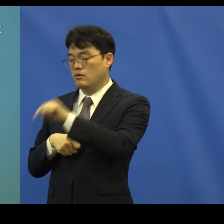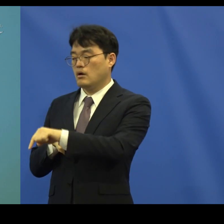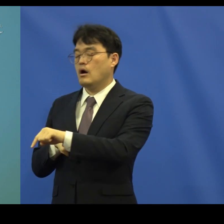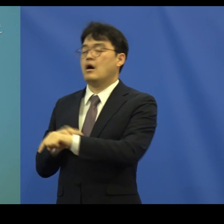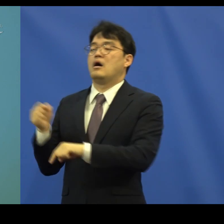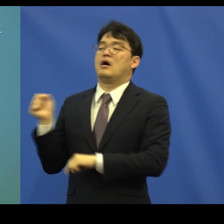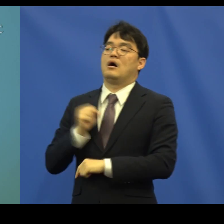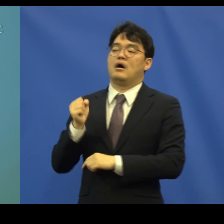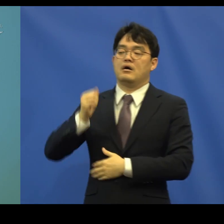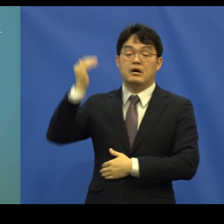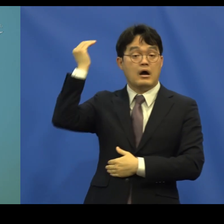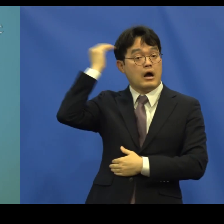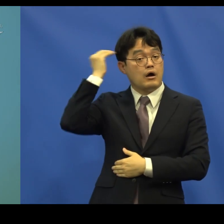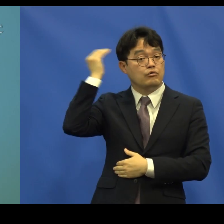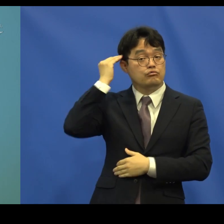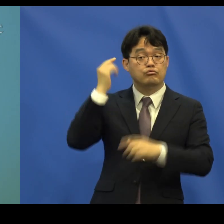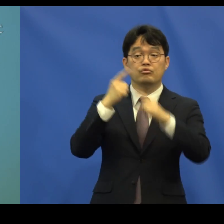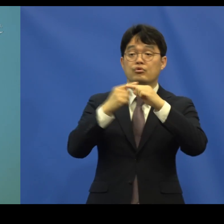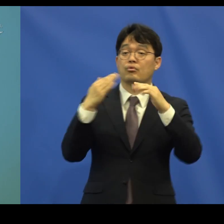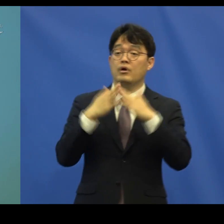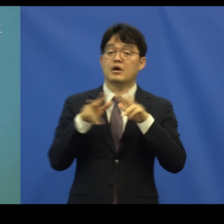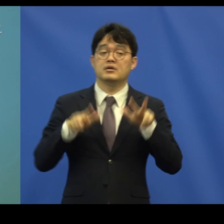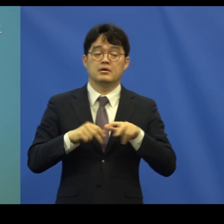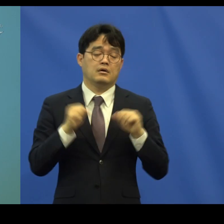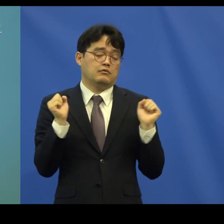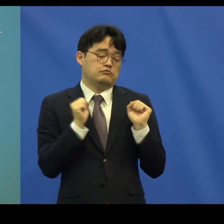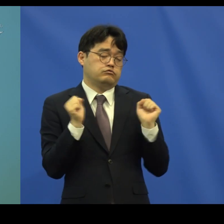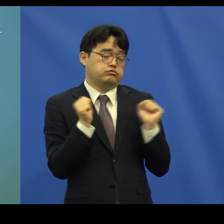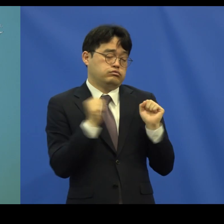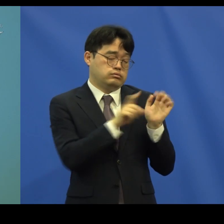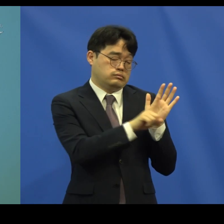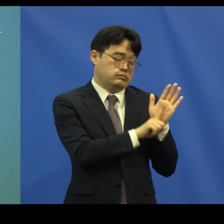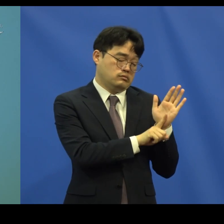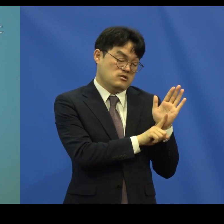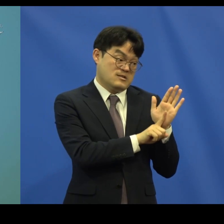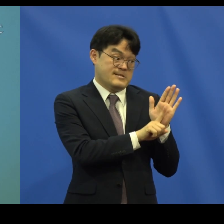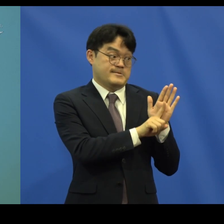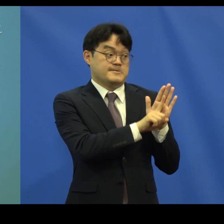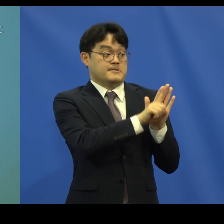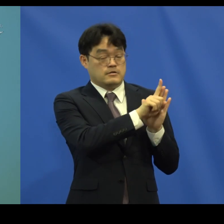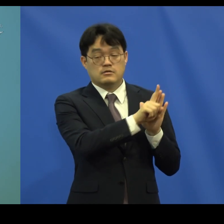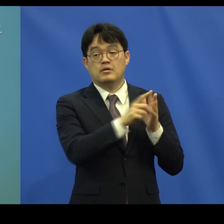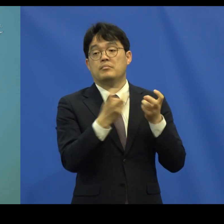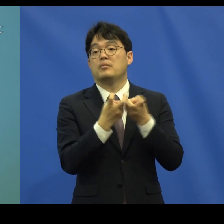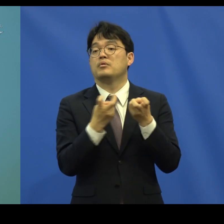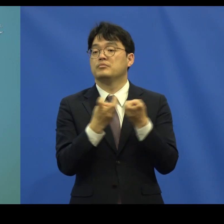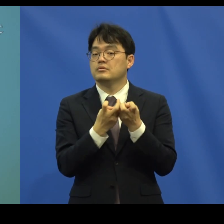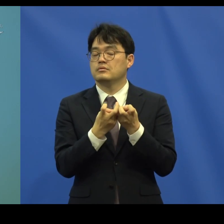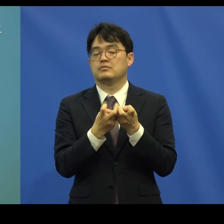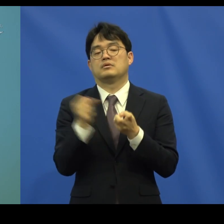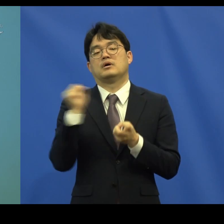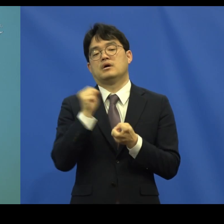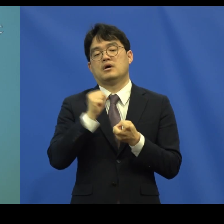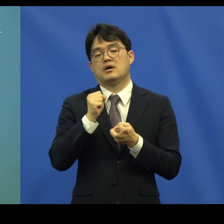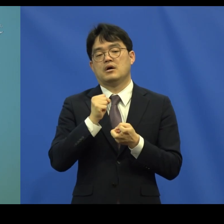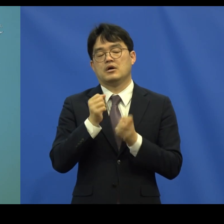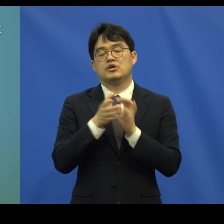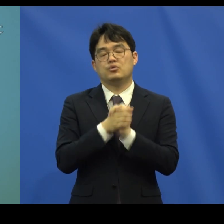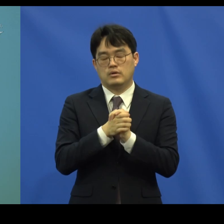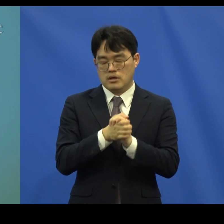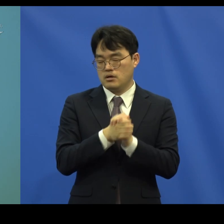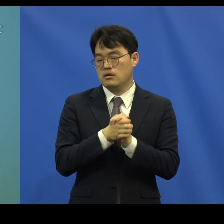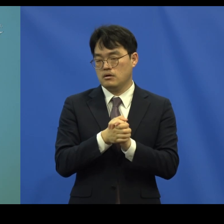교회를 살리는 어떤 하나의 도구로 사용하시기 위해서 뭘 하시지 않나. 최근에는 서울에서도 막 내려오시고, 어떤 분은 매주